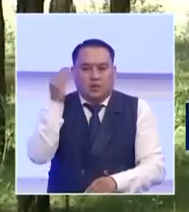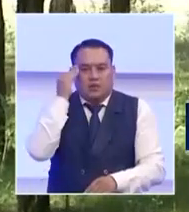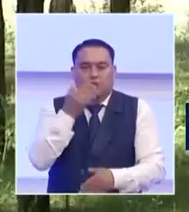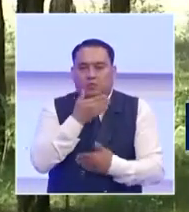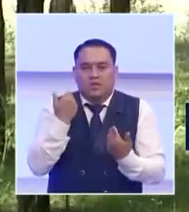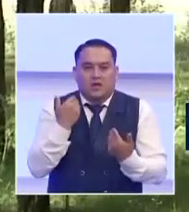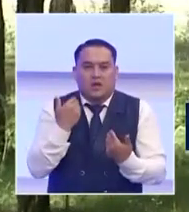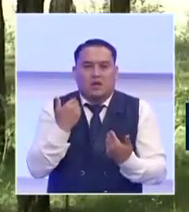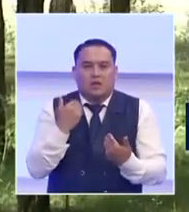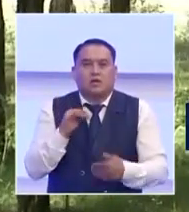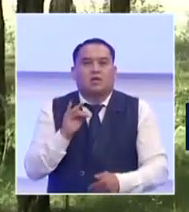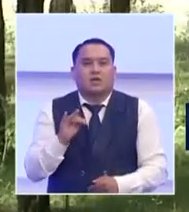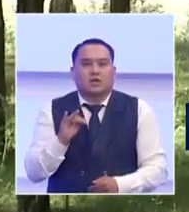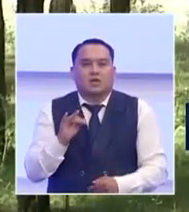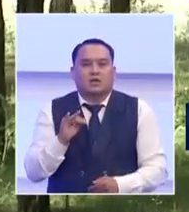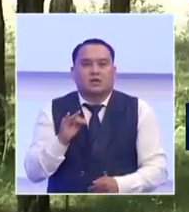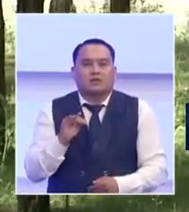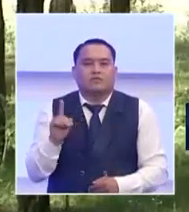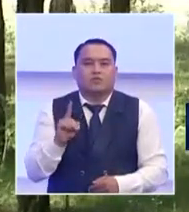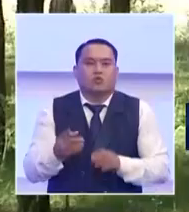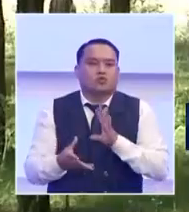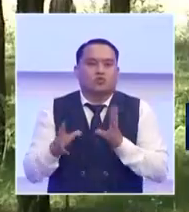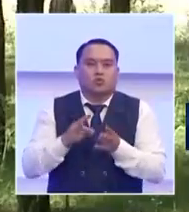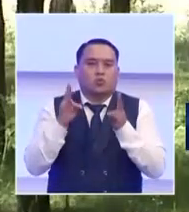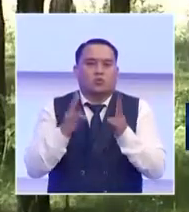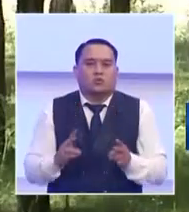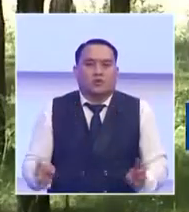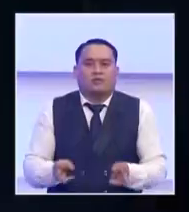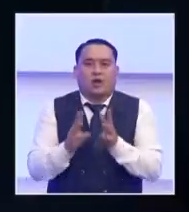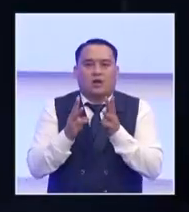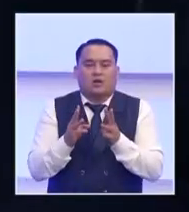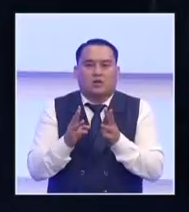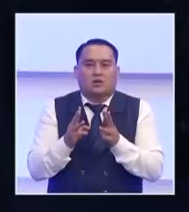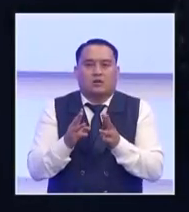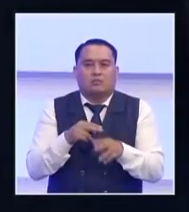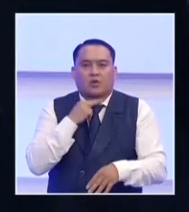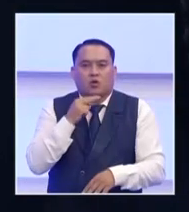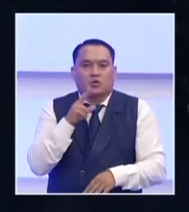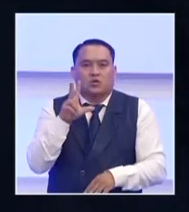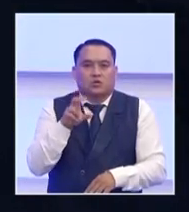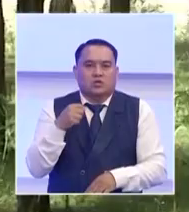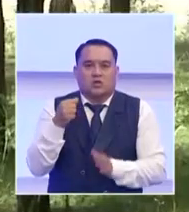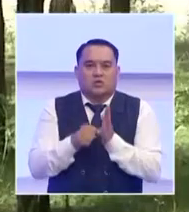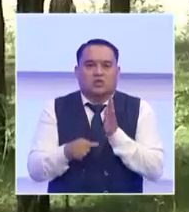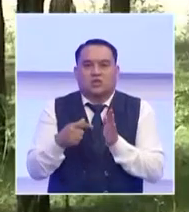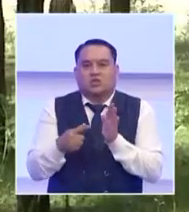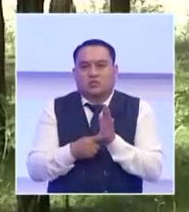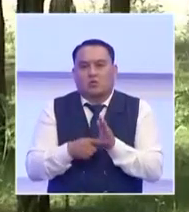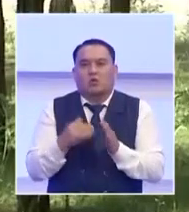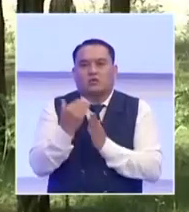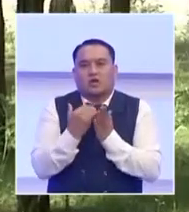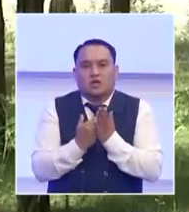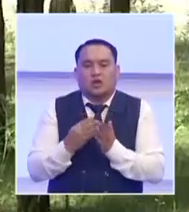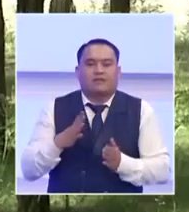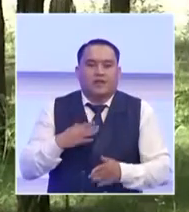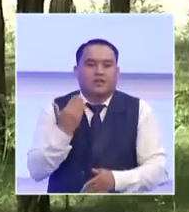местах вследствие чего происходит загорание предусмотрена 367 статья где